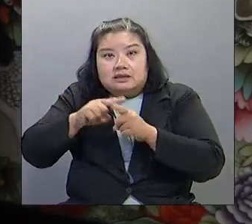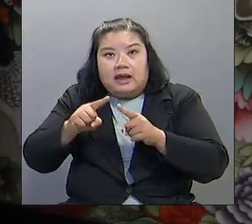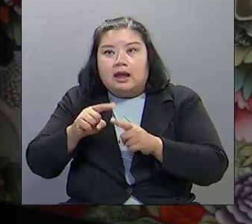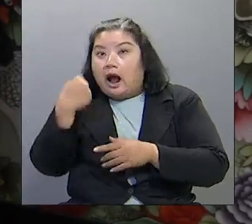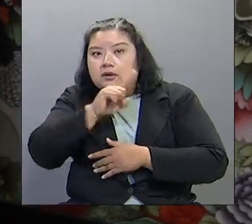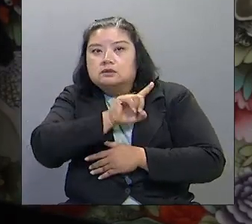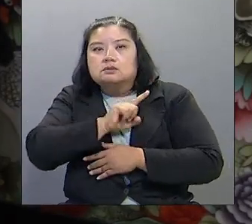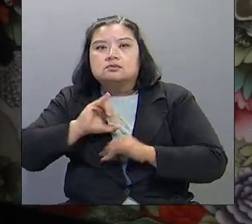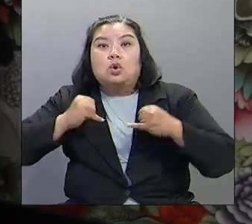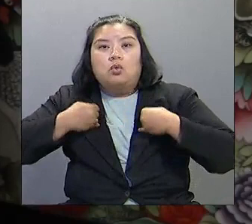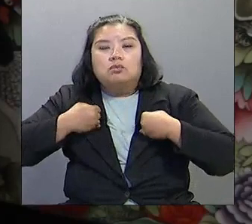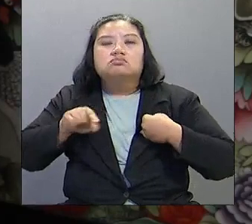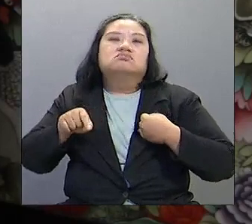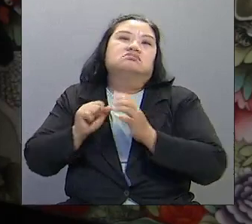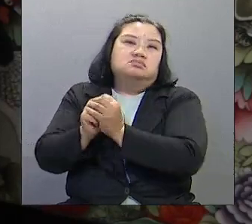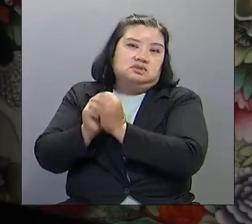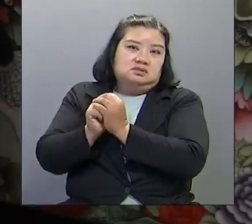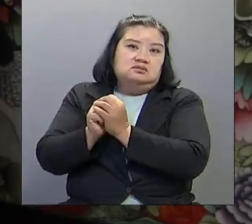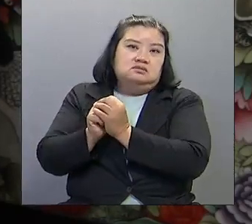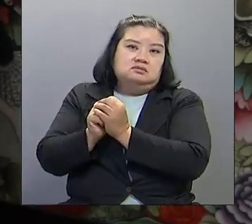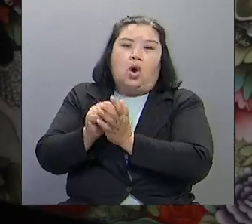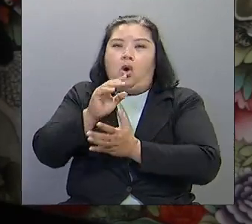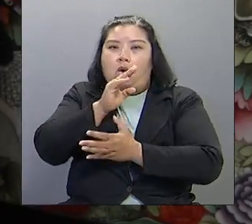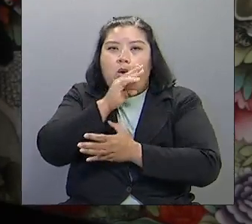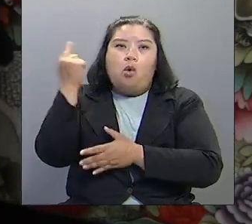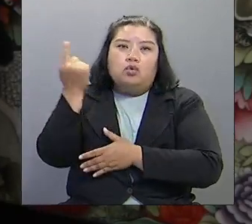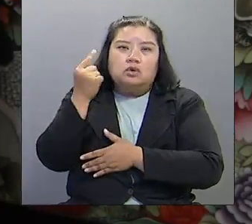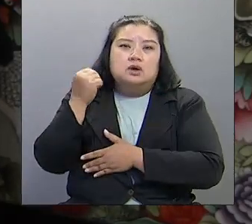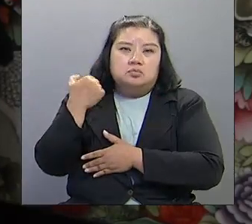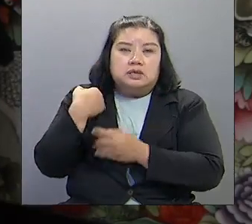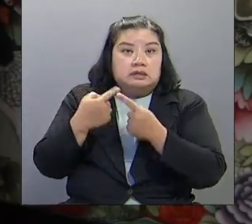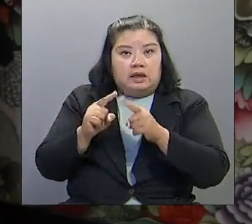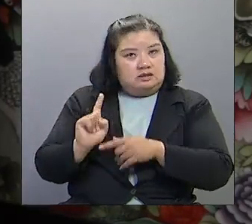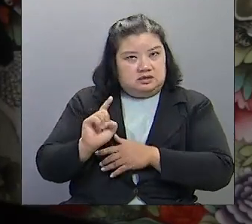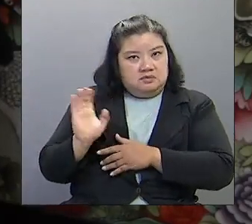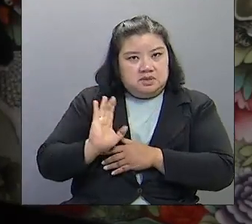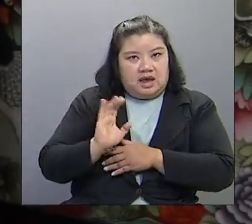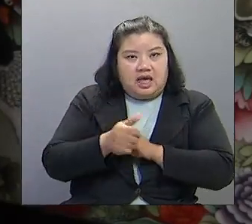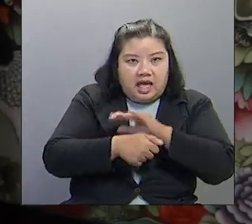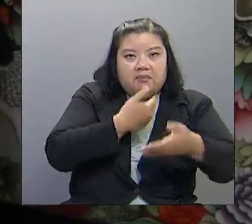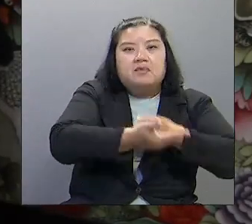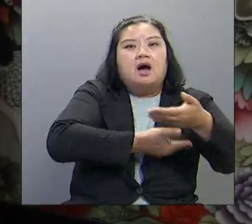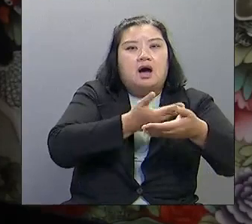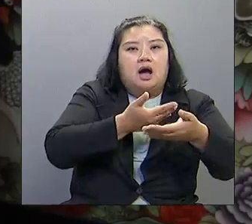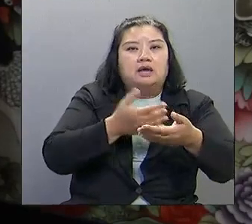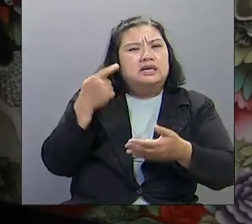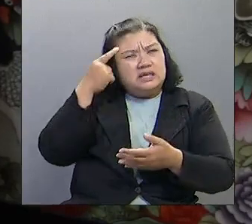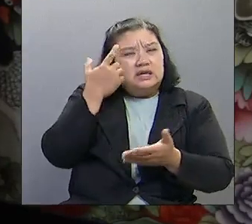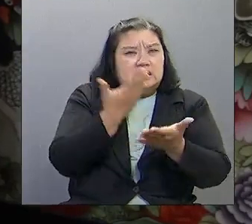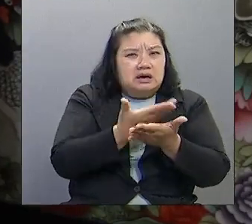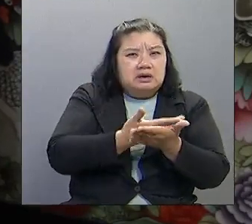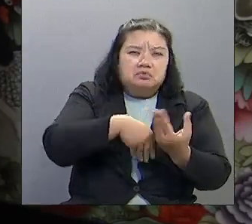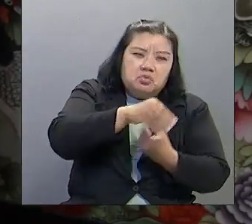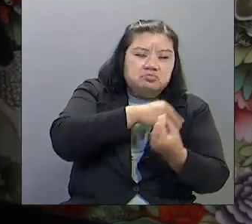คือคัดจริงแต่ว่าสุดท้ายแล้วเงินอาจจะไม่ได้หมุนเวียนอยู่ใน ใช่ค่ะเงินหมุนเวียนในประเทศอ่ะน่าจะเป็นแค่เงินระยะสั้น